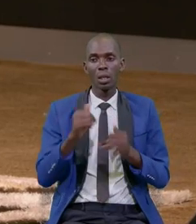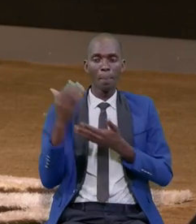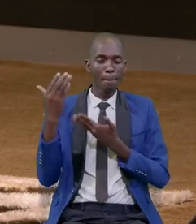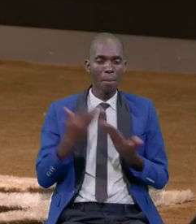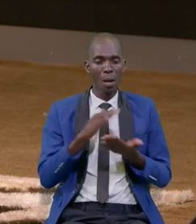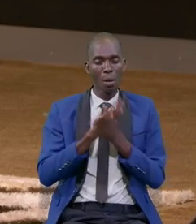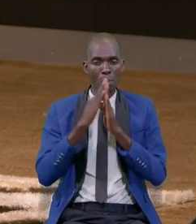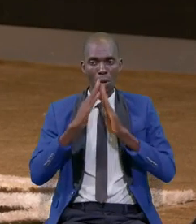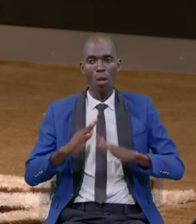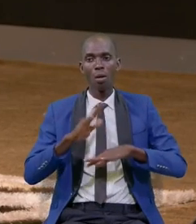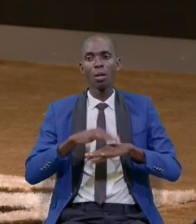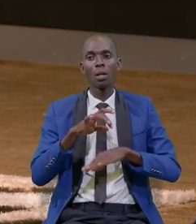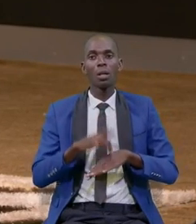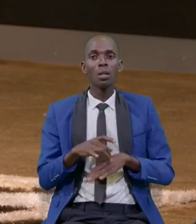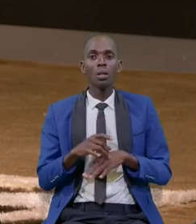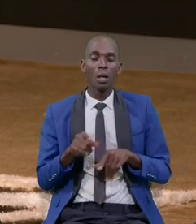terre.